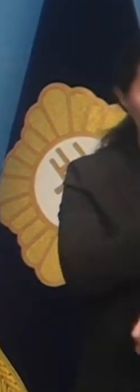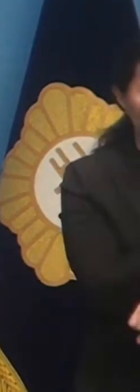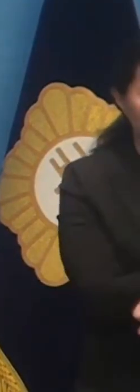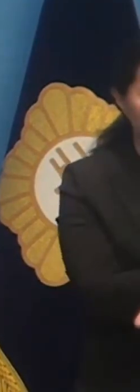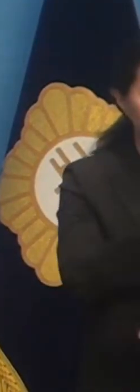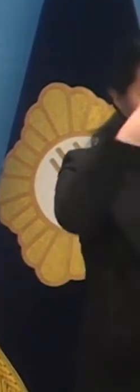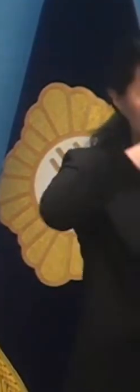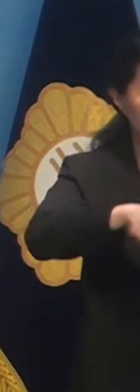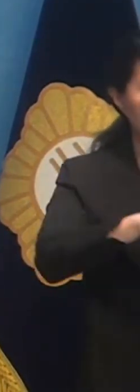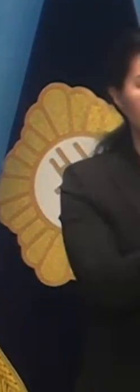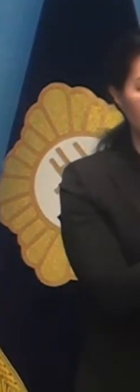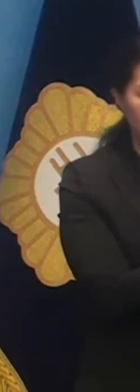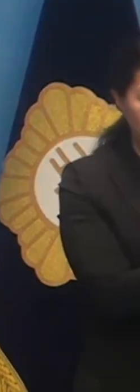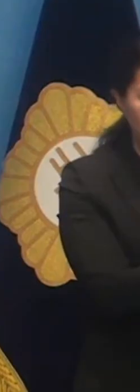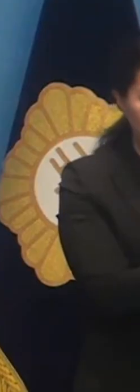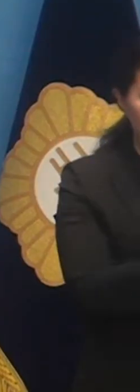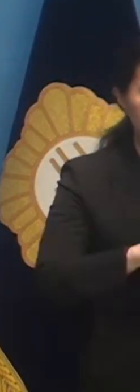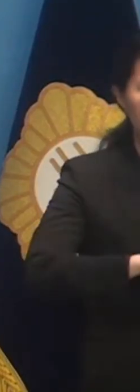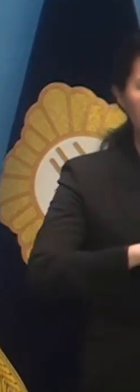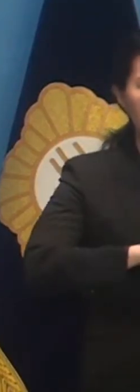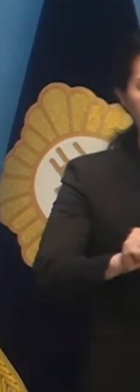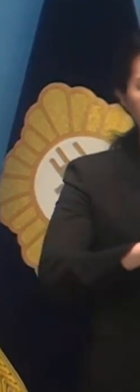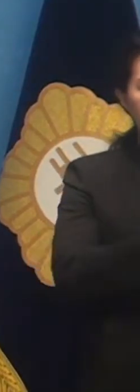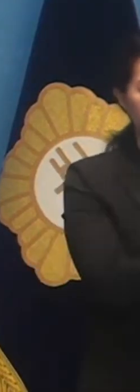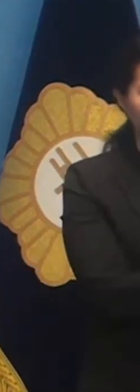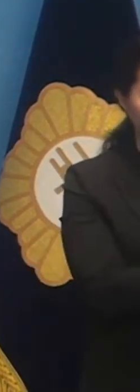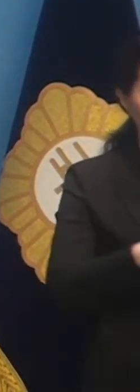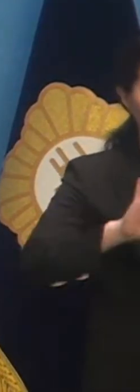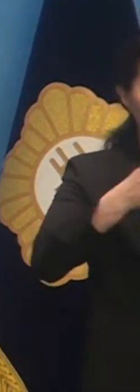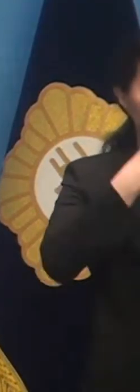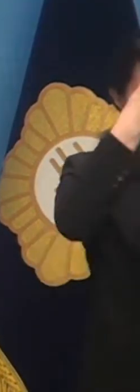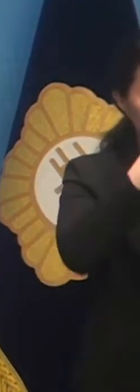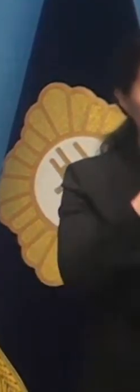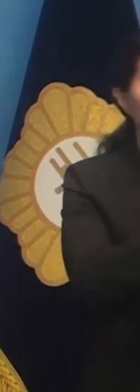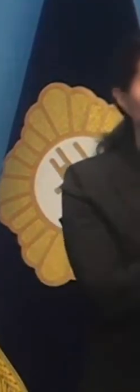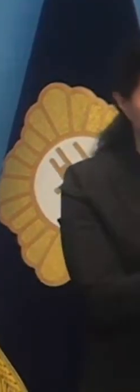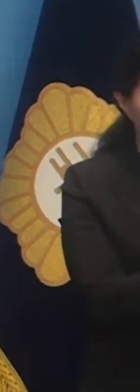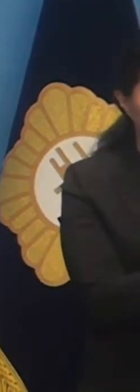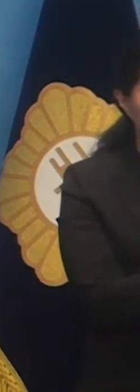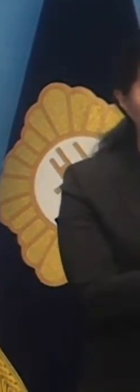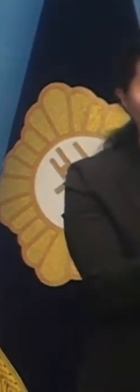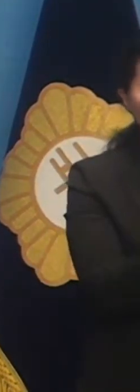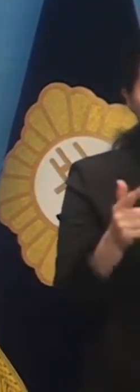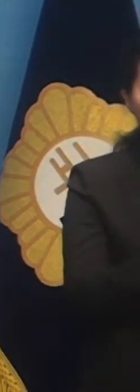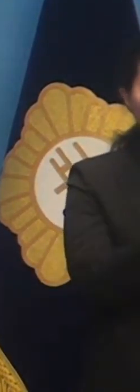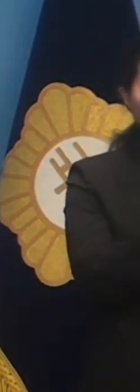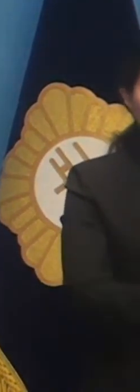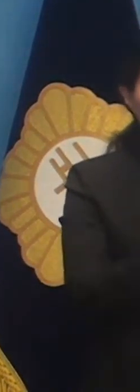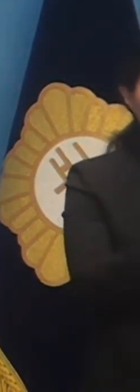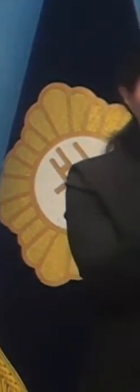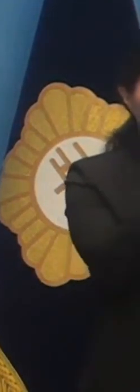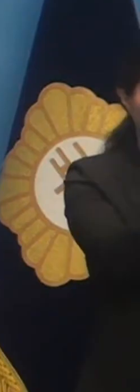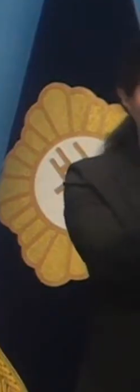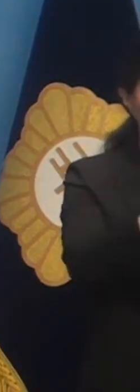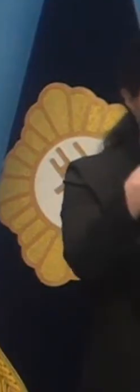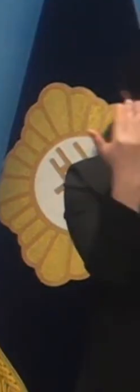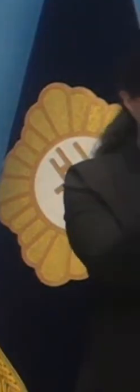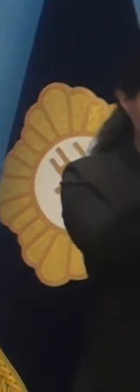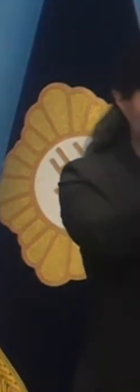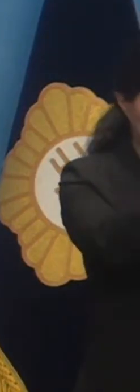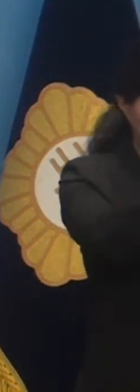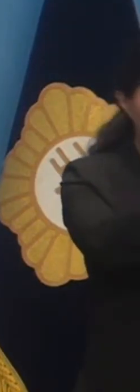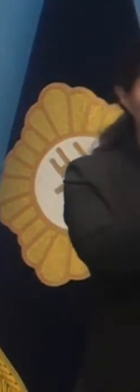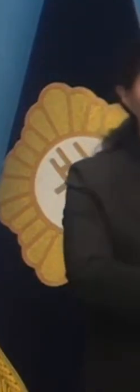수사 지휘권, 형집행권, 국가소송수행권 등 형사사법과 관련된 모든 권한을